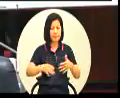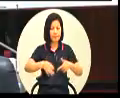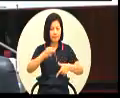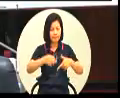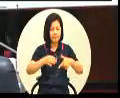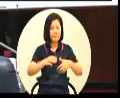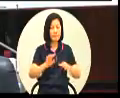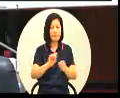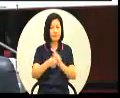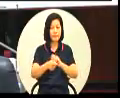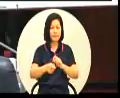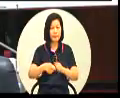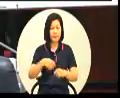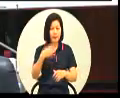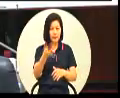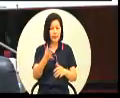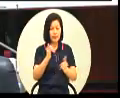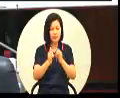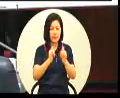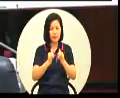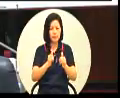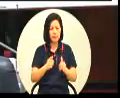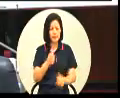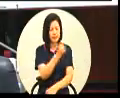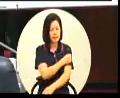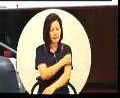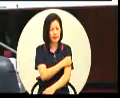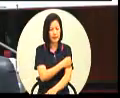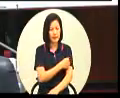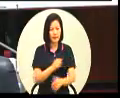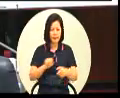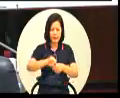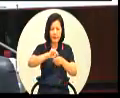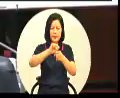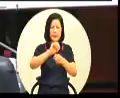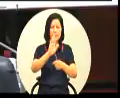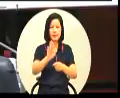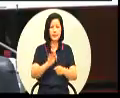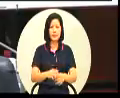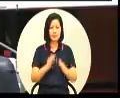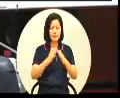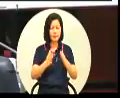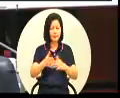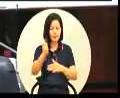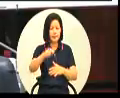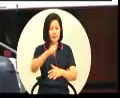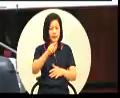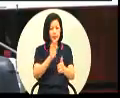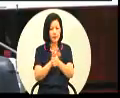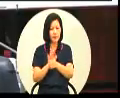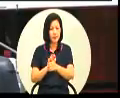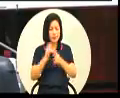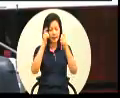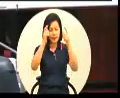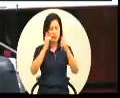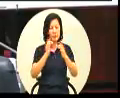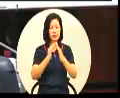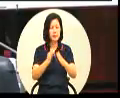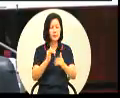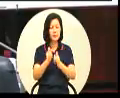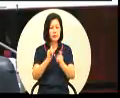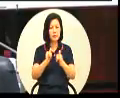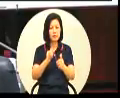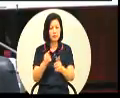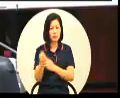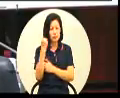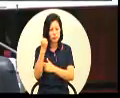雄市民痛苦指数大增。安尼市长，你有为我们的高雄市民做哪些争取，做哪些努力？请市